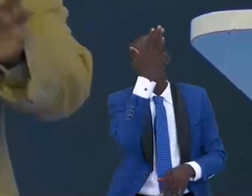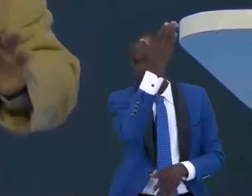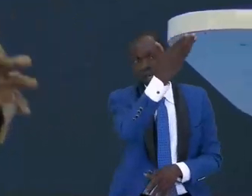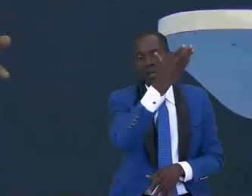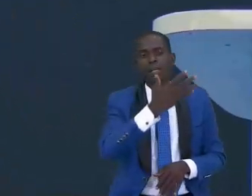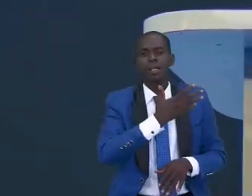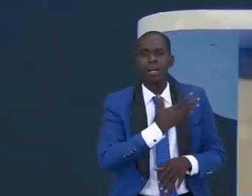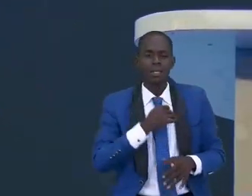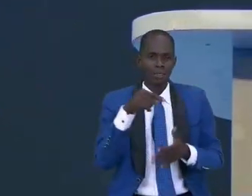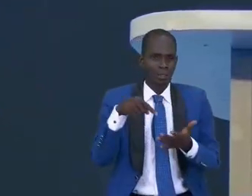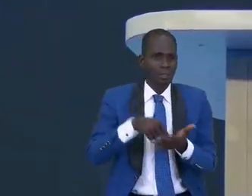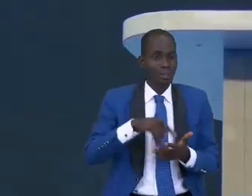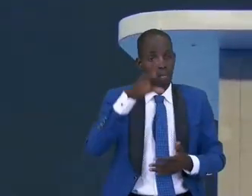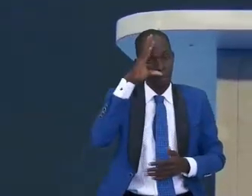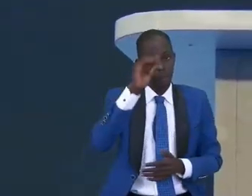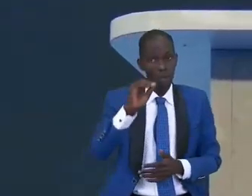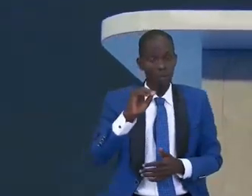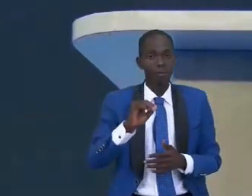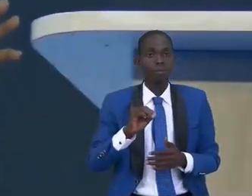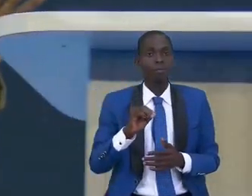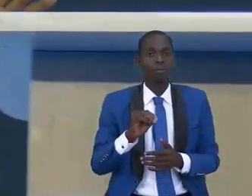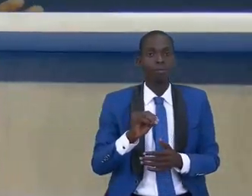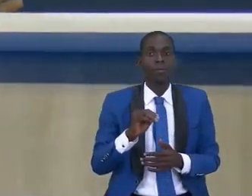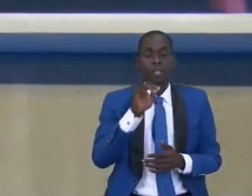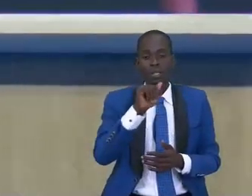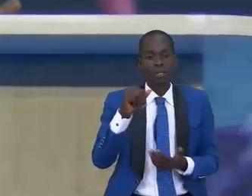lorsqu'on est le soir ici, déjà là-bas, là, c'est l'après-midi. L'homme là,